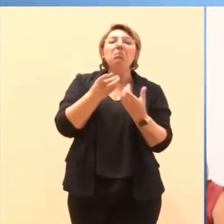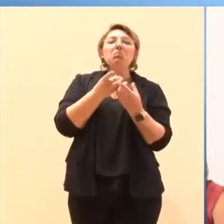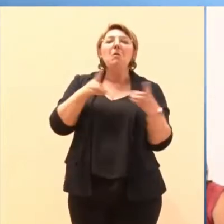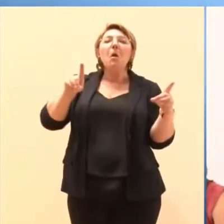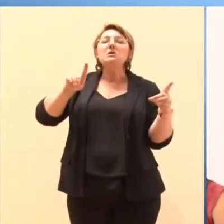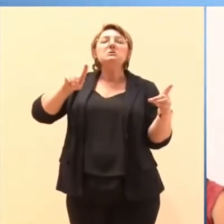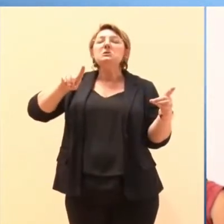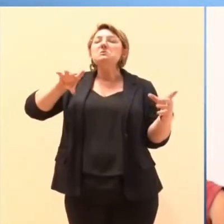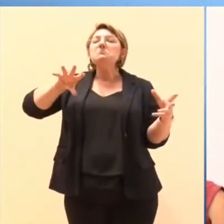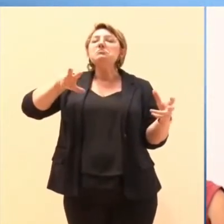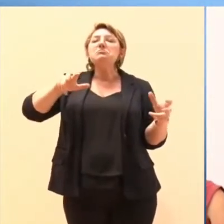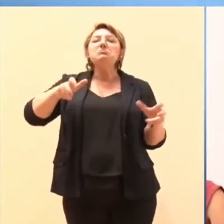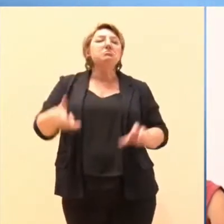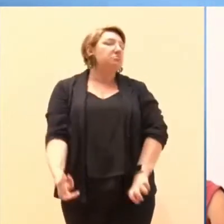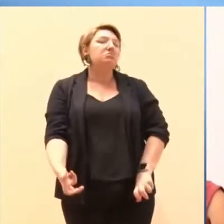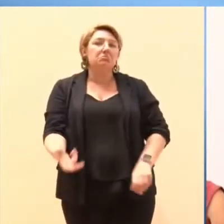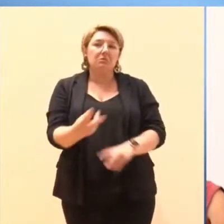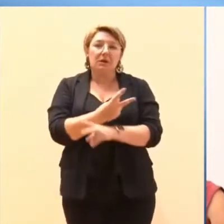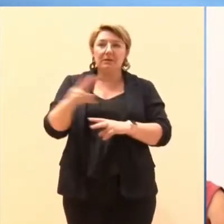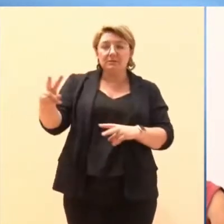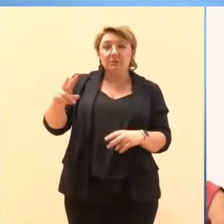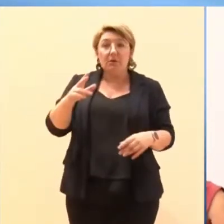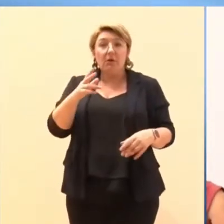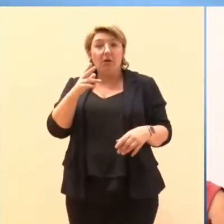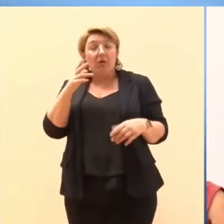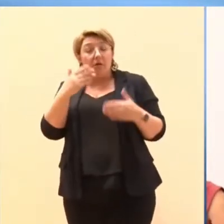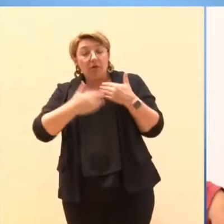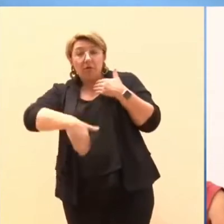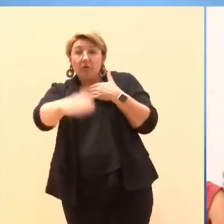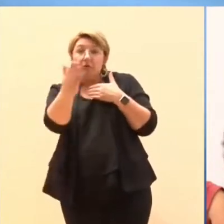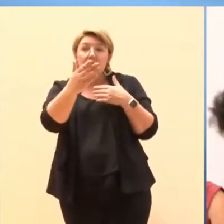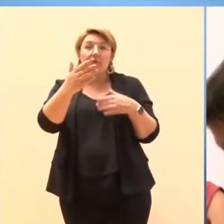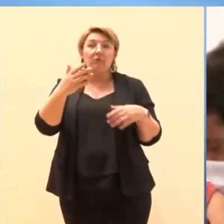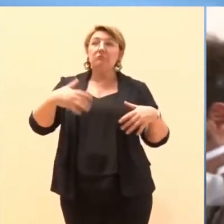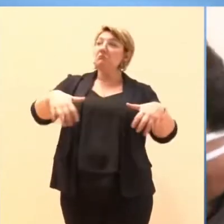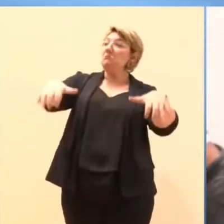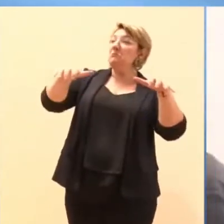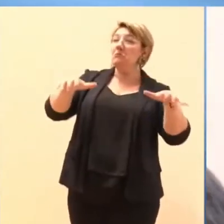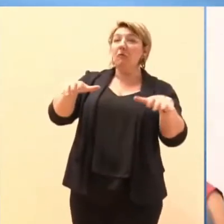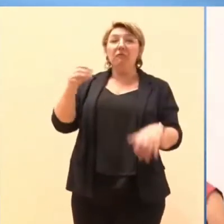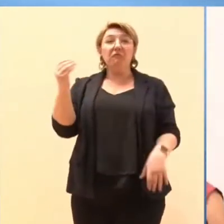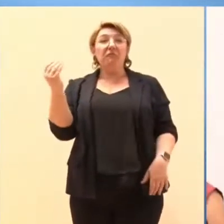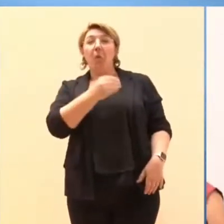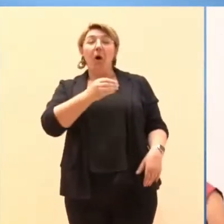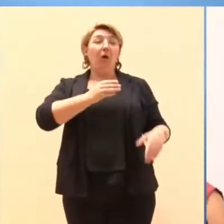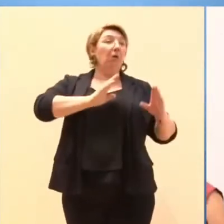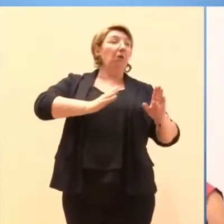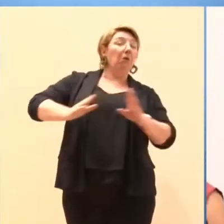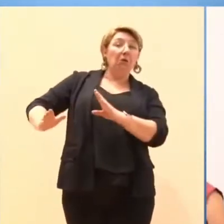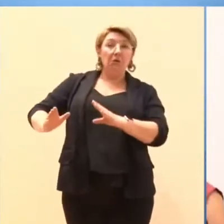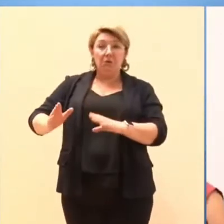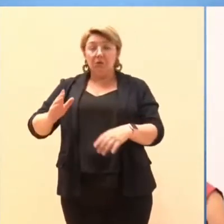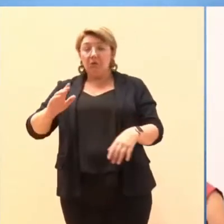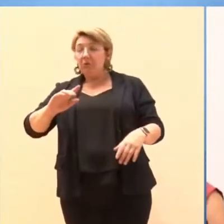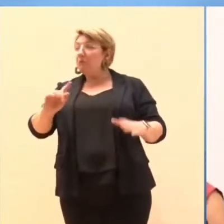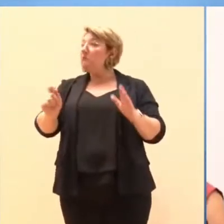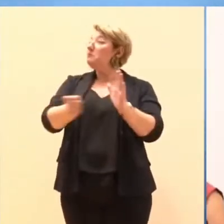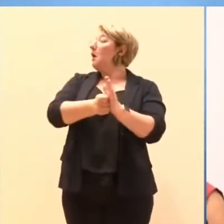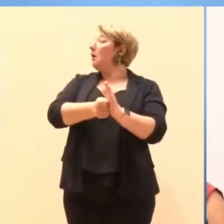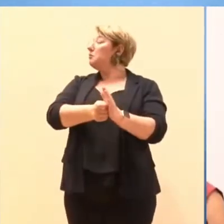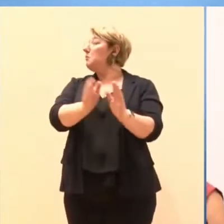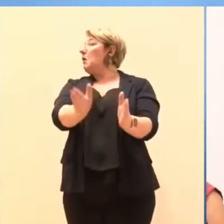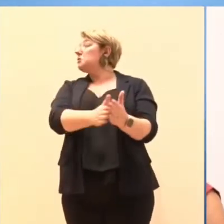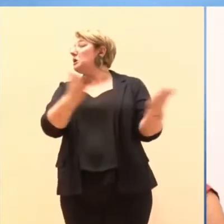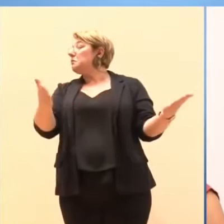démocratique. Les rendez-vous qui nous attendent ne sont pas des rendez-vous froids, institutionnels, dépersonnalisés. Ils ne sont pas une date sur